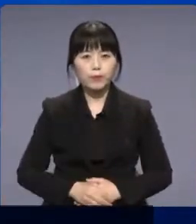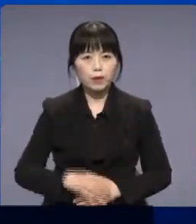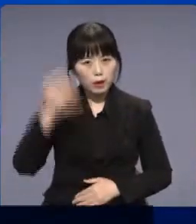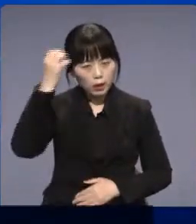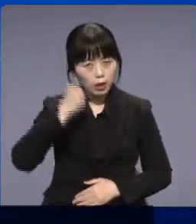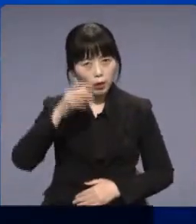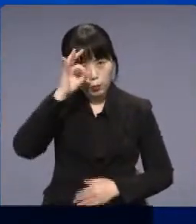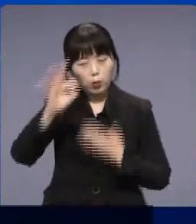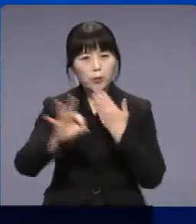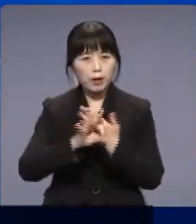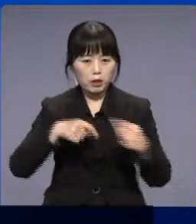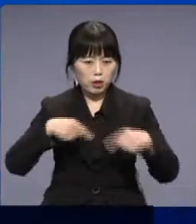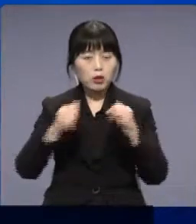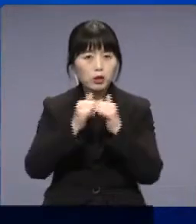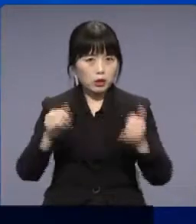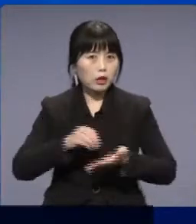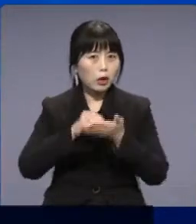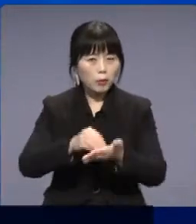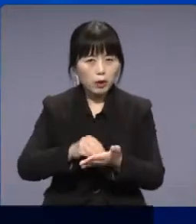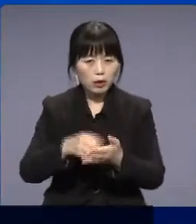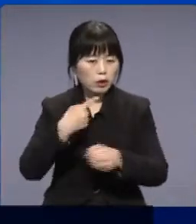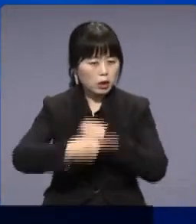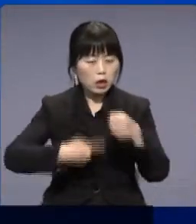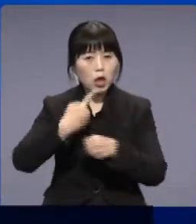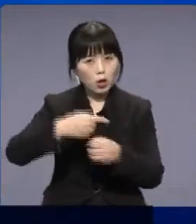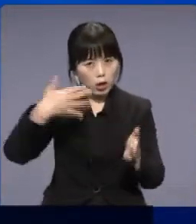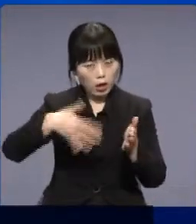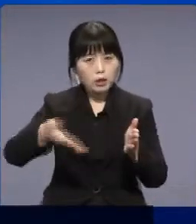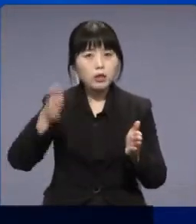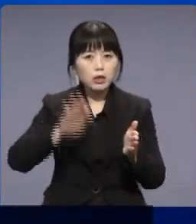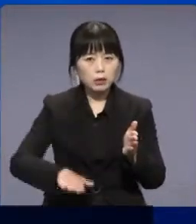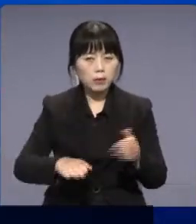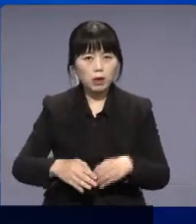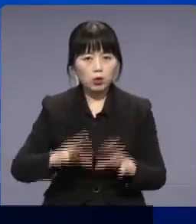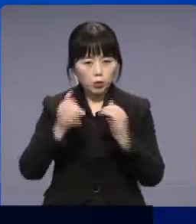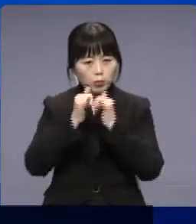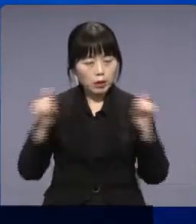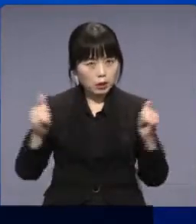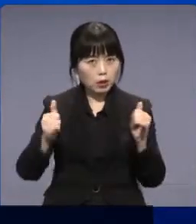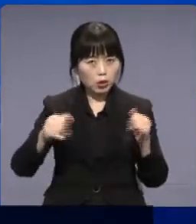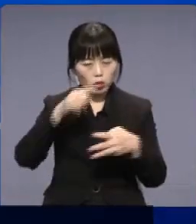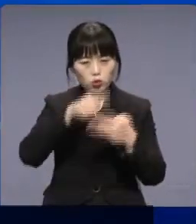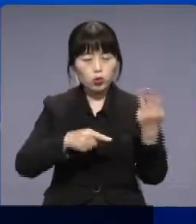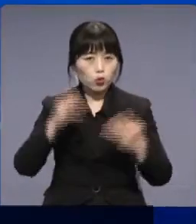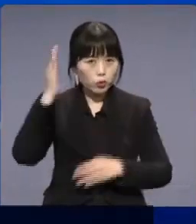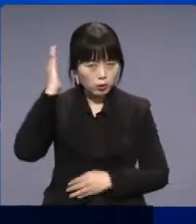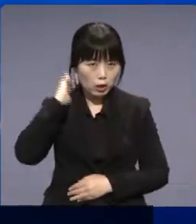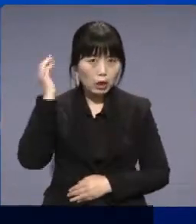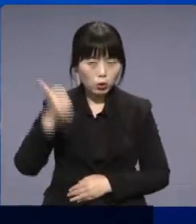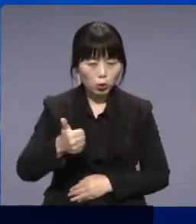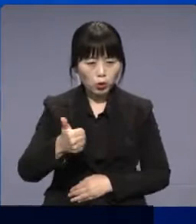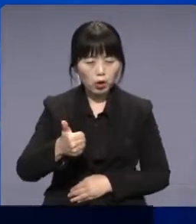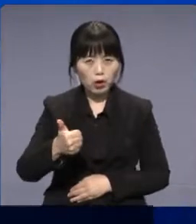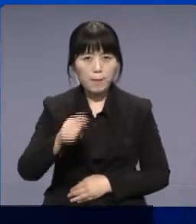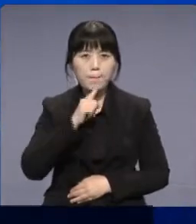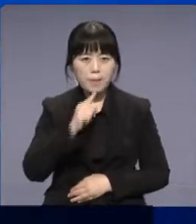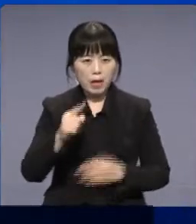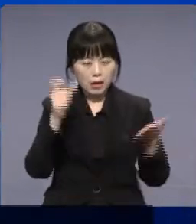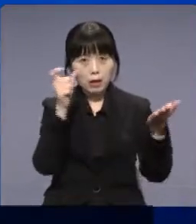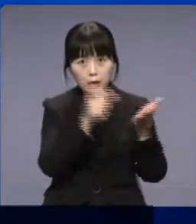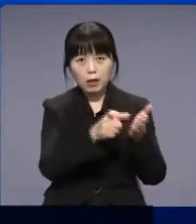기억을 떠올려 보면 정치인으로 입문한 건 1년도 채 되지 않았지만 국민들 머릿속에 윤석열 세 글자를 각인시킨